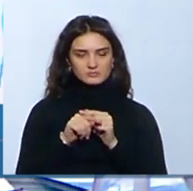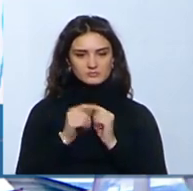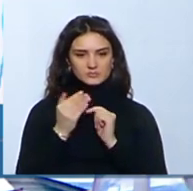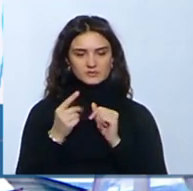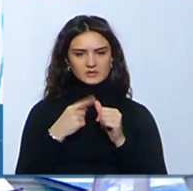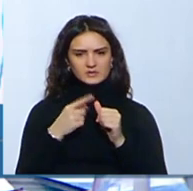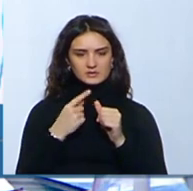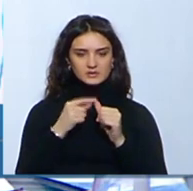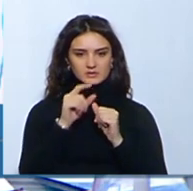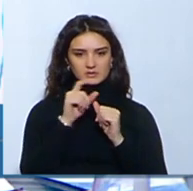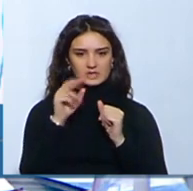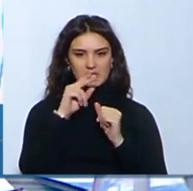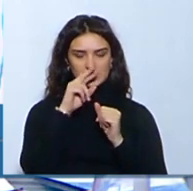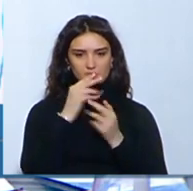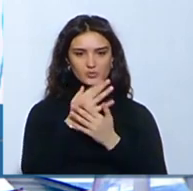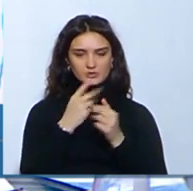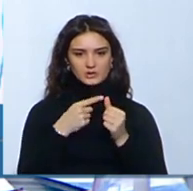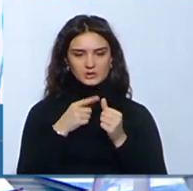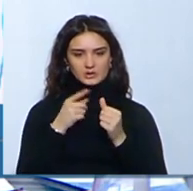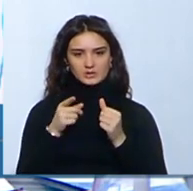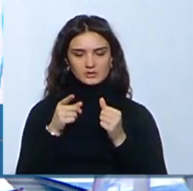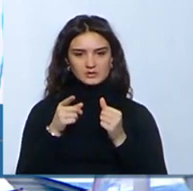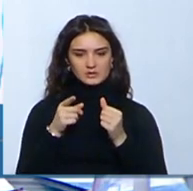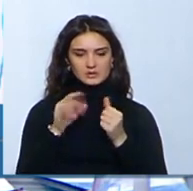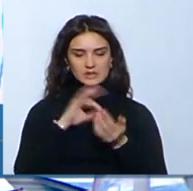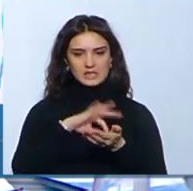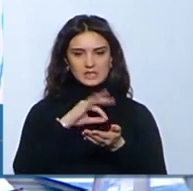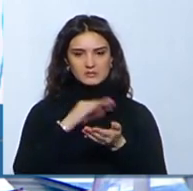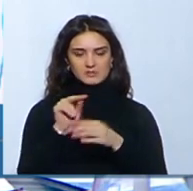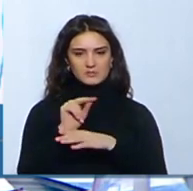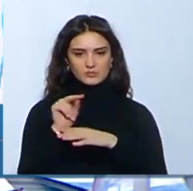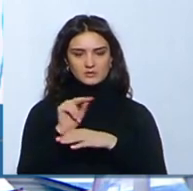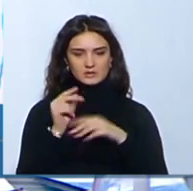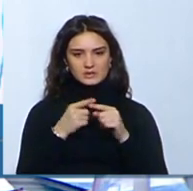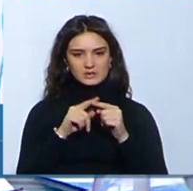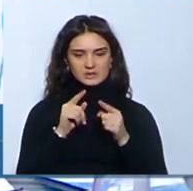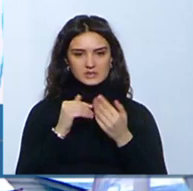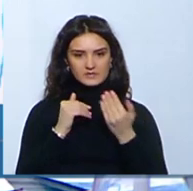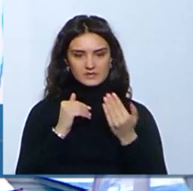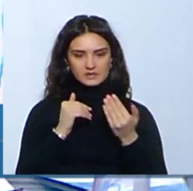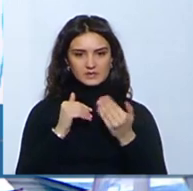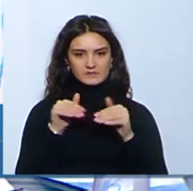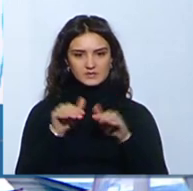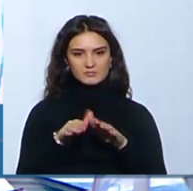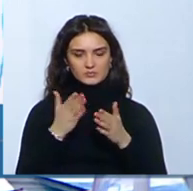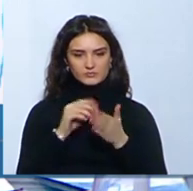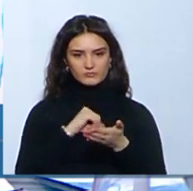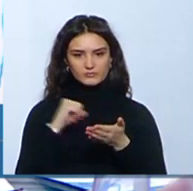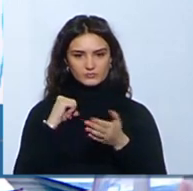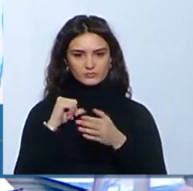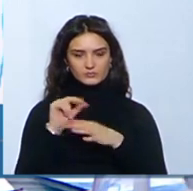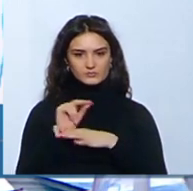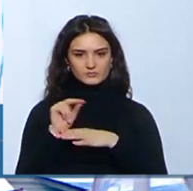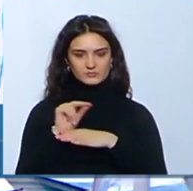თქვენ დაასახელეთ ანტიბიოტიკი, რომელსაც იყენებთ სამკურნალოდ. ეს თქვენი გადაწყვეტილებაა და თვით